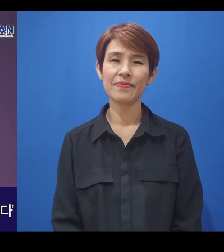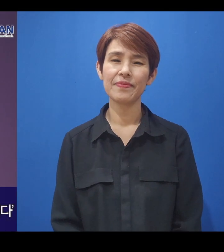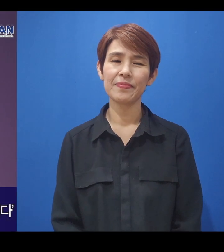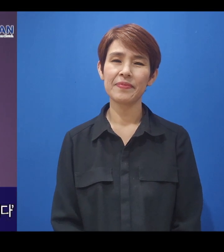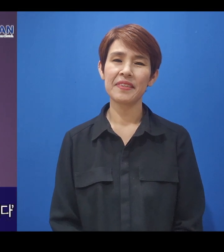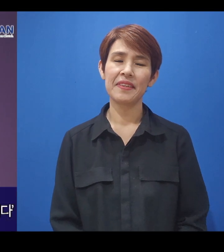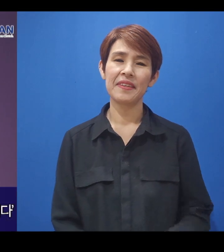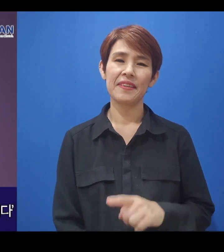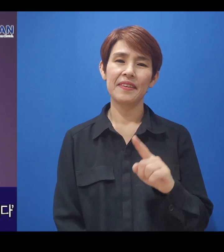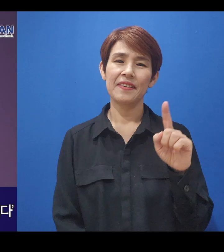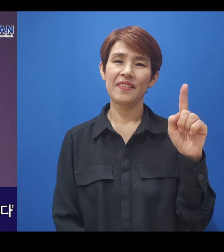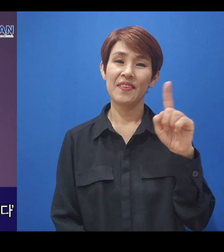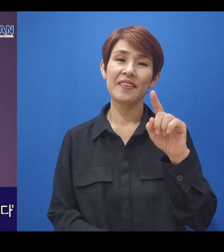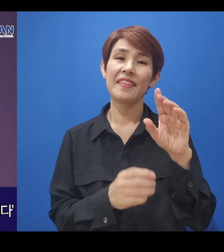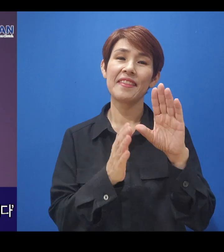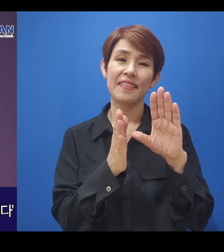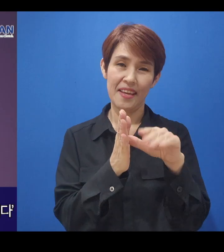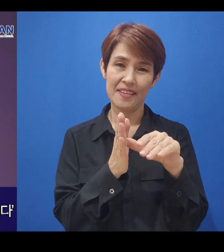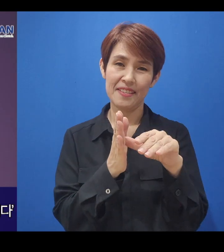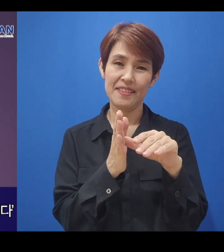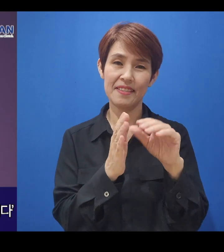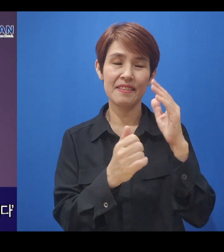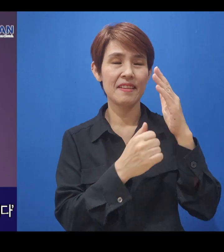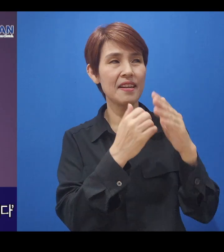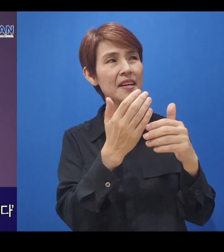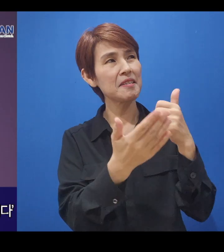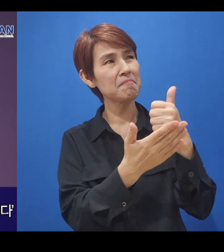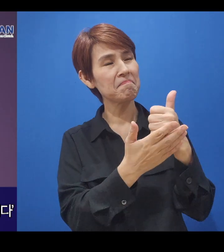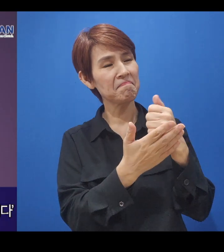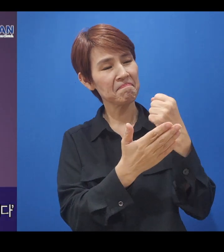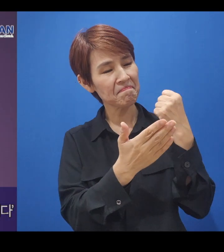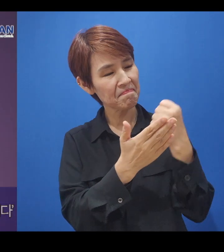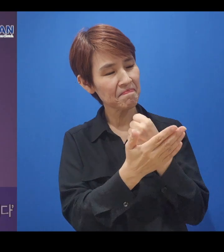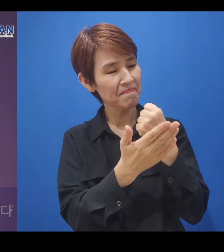때로는 하나님께 서운합니다.